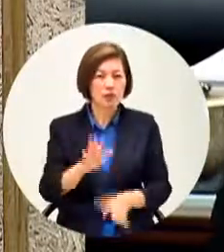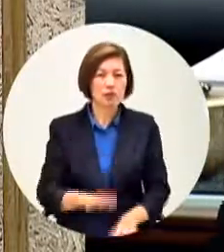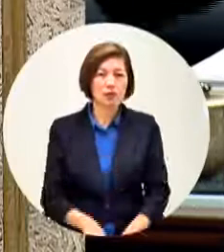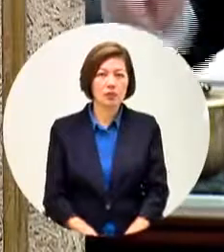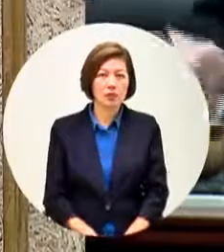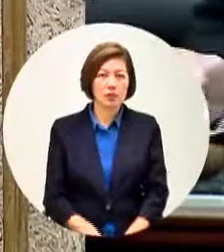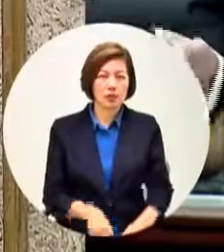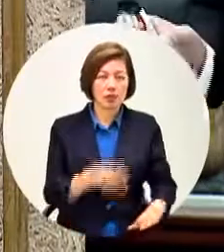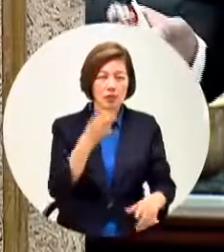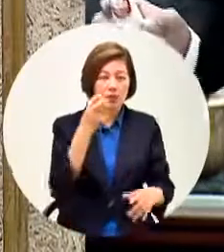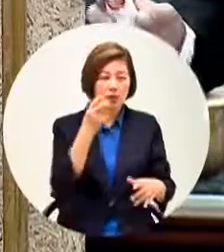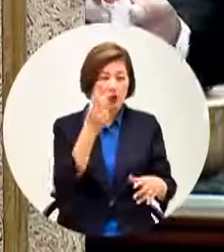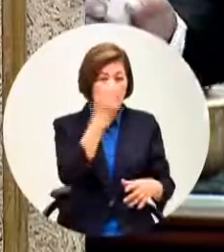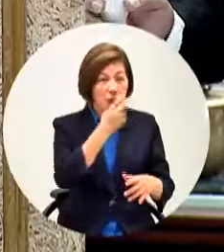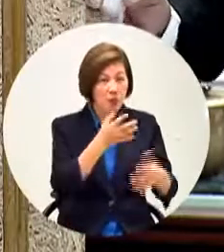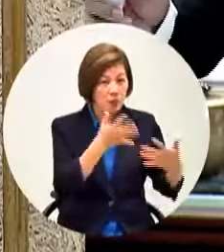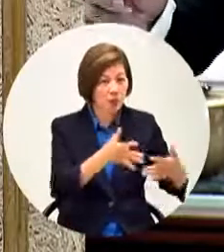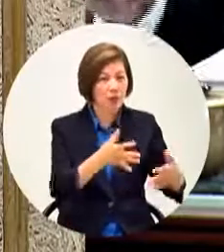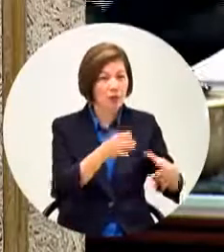顾问公司。